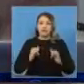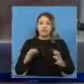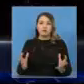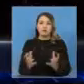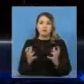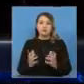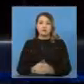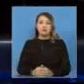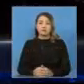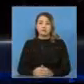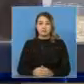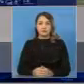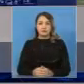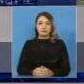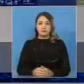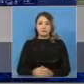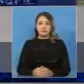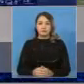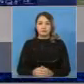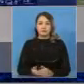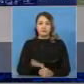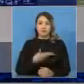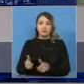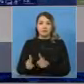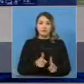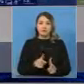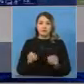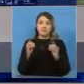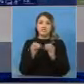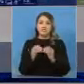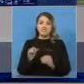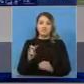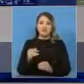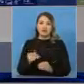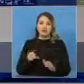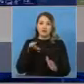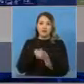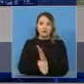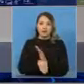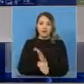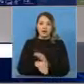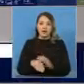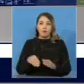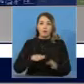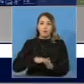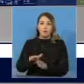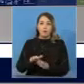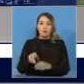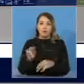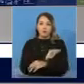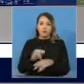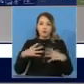уважение. Мы подготовили 10 сертификатов. Сюда будет входить полный курс